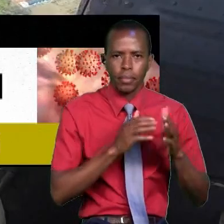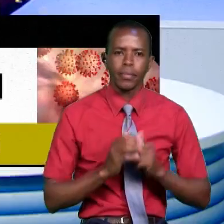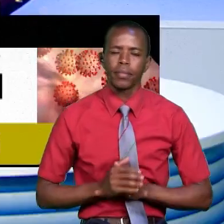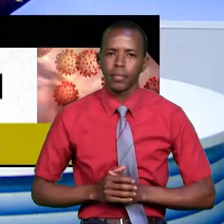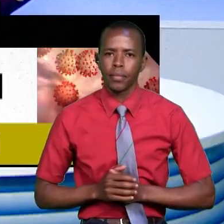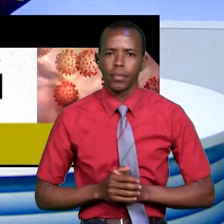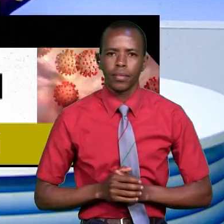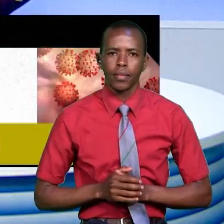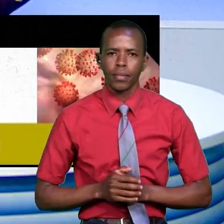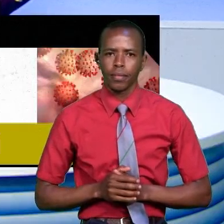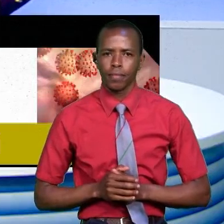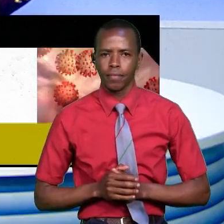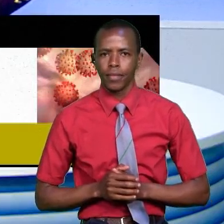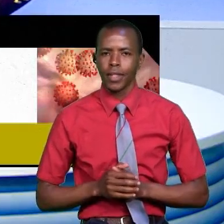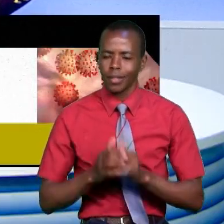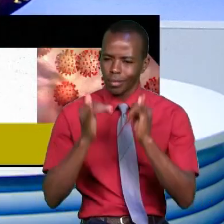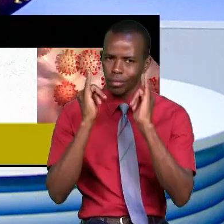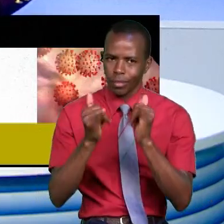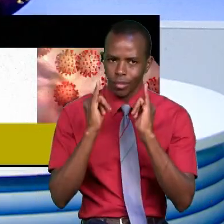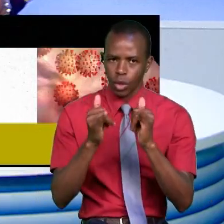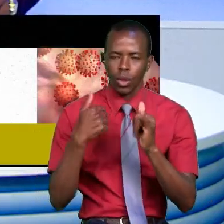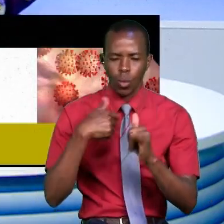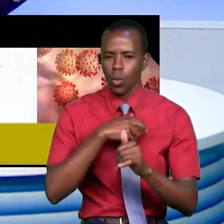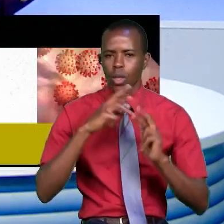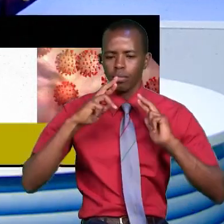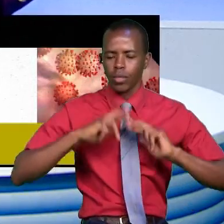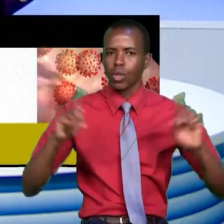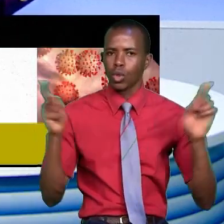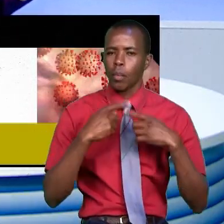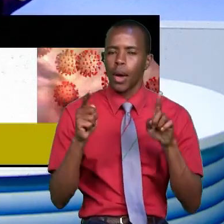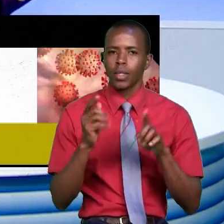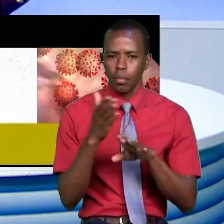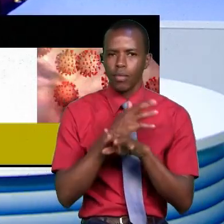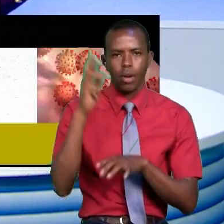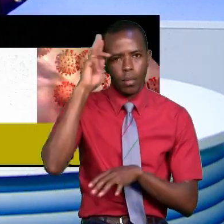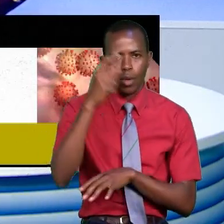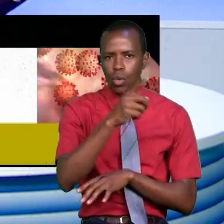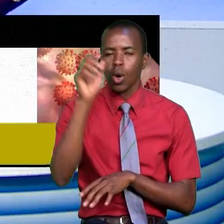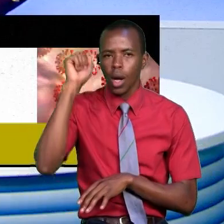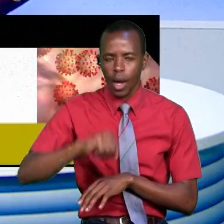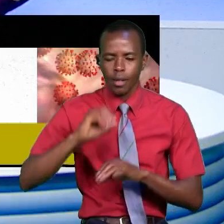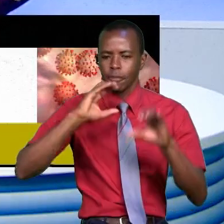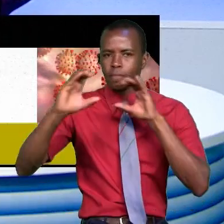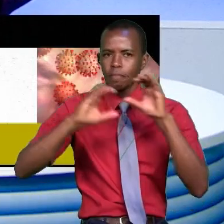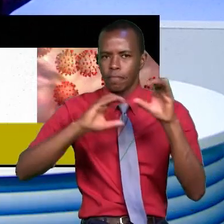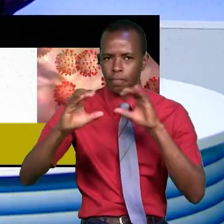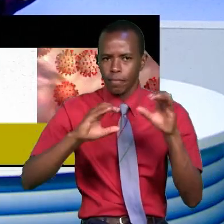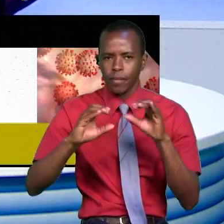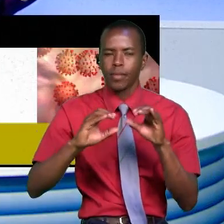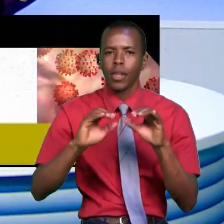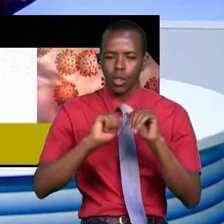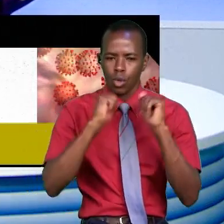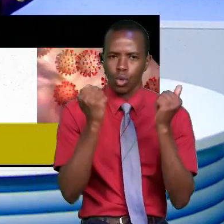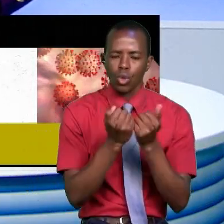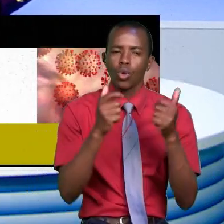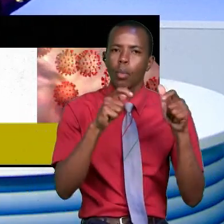Majeshi. Na basi taarifa hiyo inatupeleka katika mapumziko mafupi, lakini kabla ya hilo ni kukumbusha kwamba unaweza zidi kuwasiliana nasi kupitia mitandao